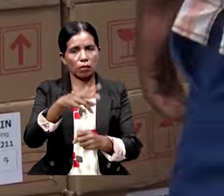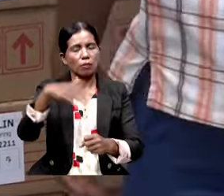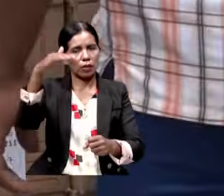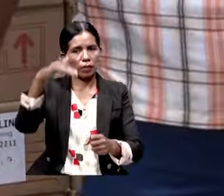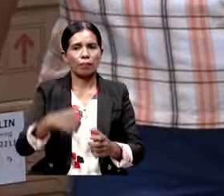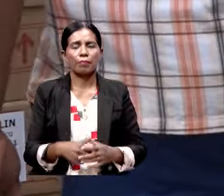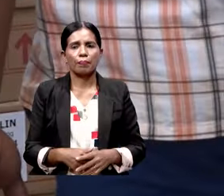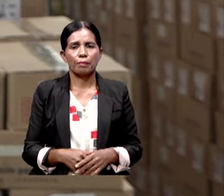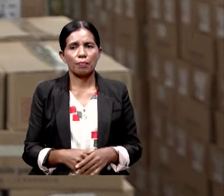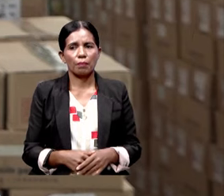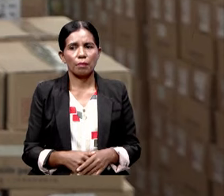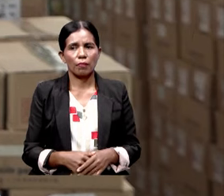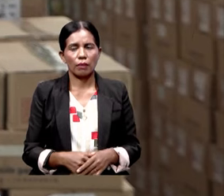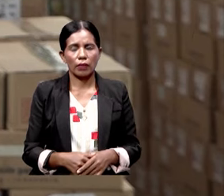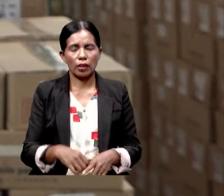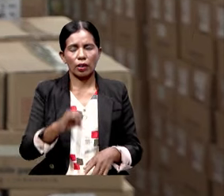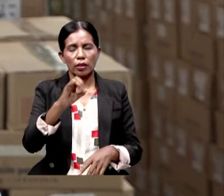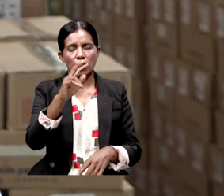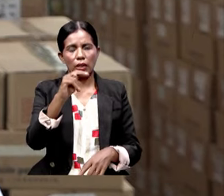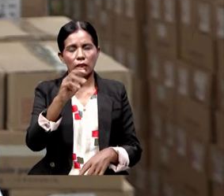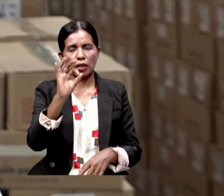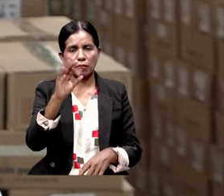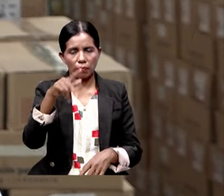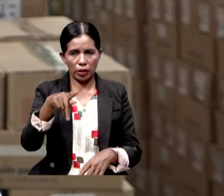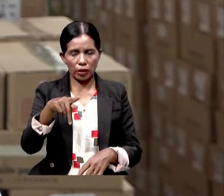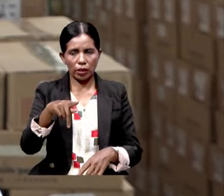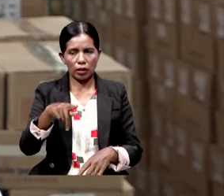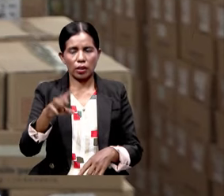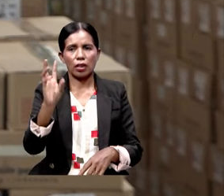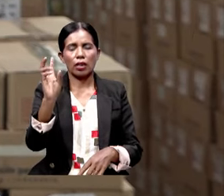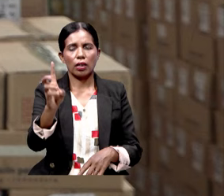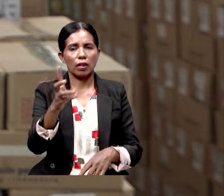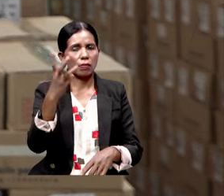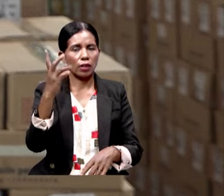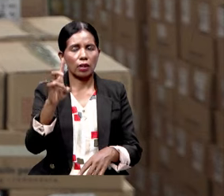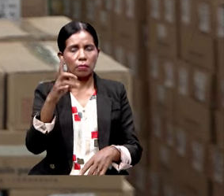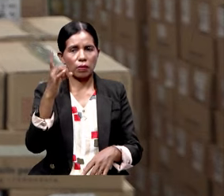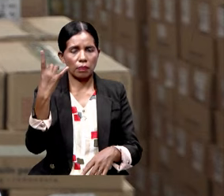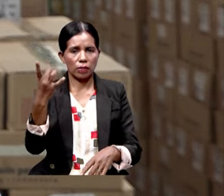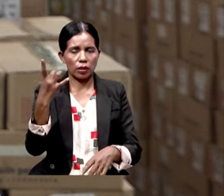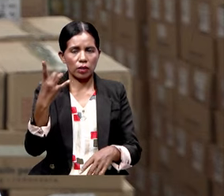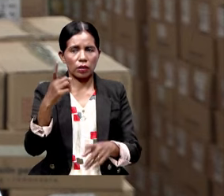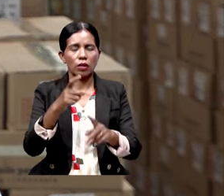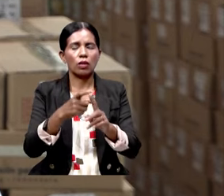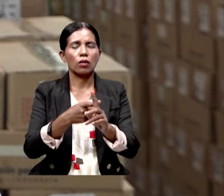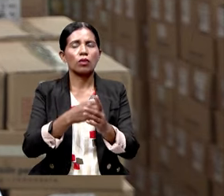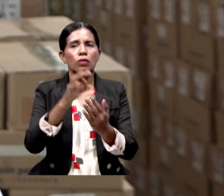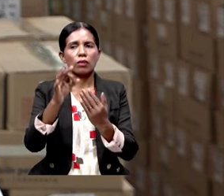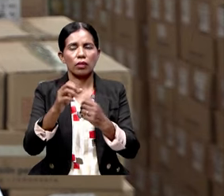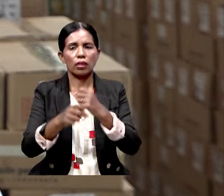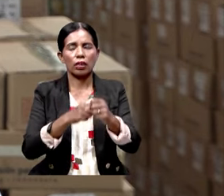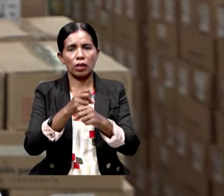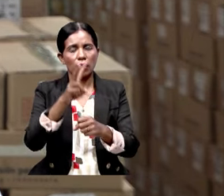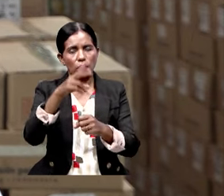Normalmente ia INVM 18 bulan baleten. Ida nene sirat hata mamine nye 2 tahun baleten hoto, tinan rua baleten